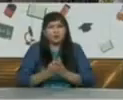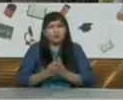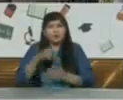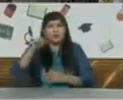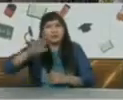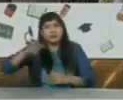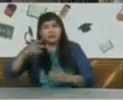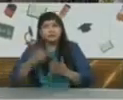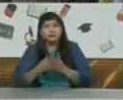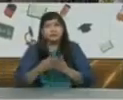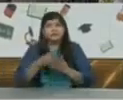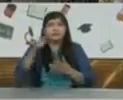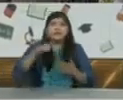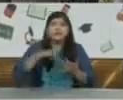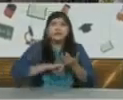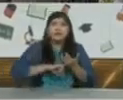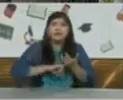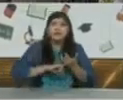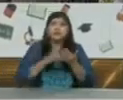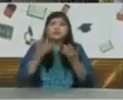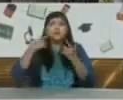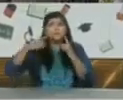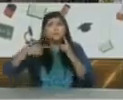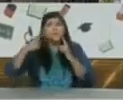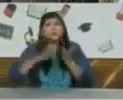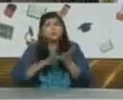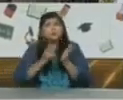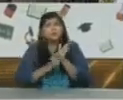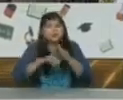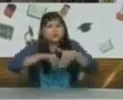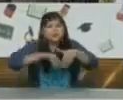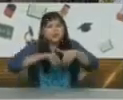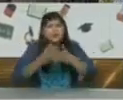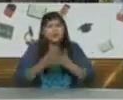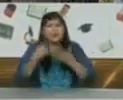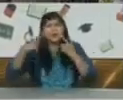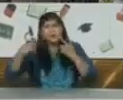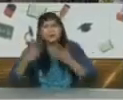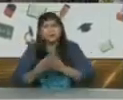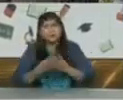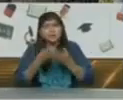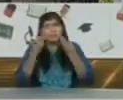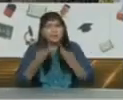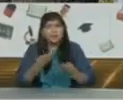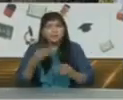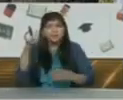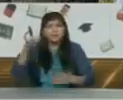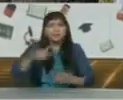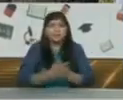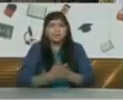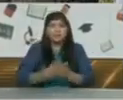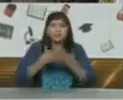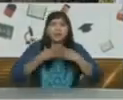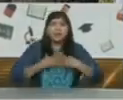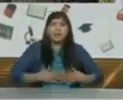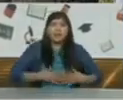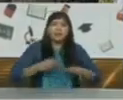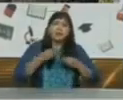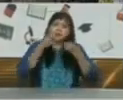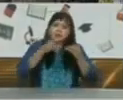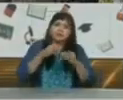लेकिन संगीत की दुनिया में उन्होंने जो किया हुआ है, एक विषय पर जिस प्रकार से अपना जीवन खपा दिया